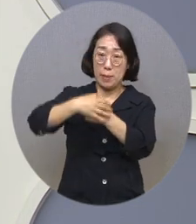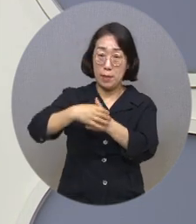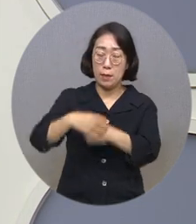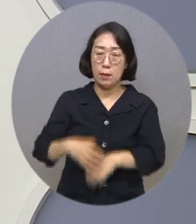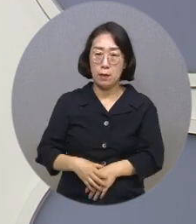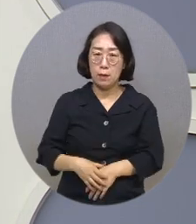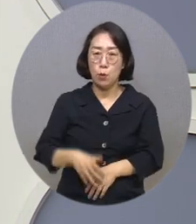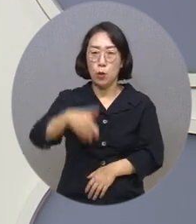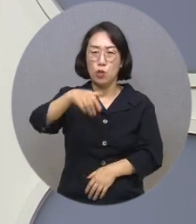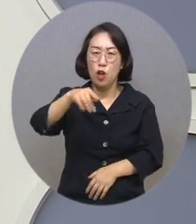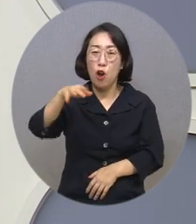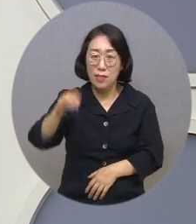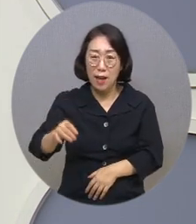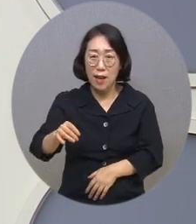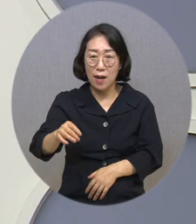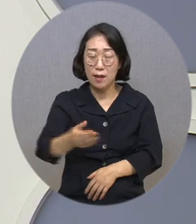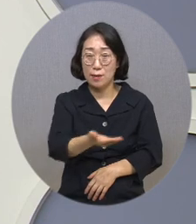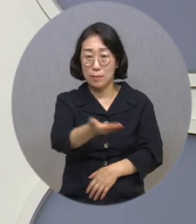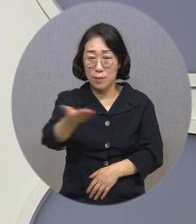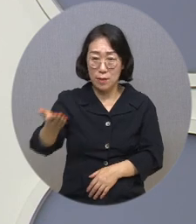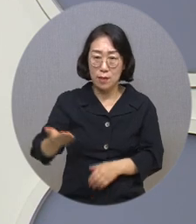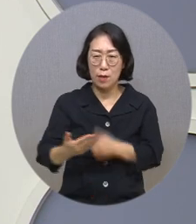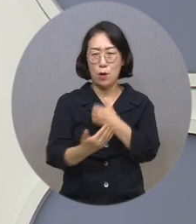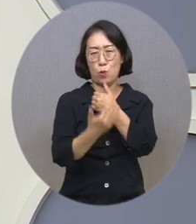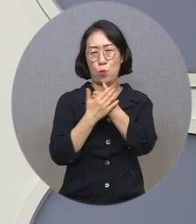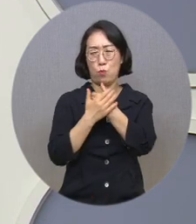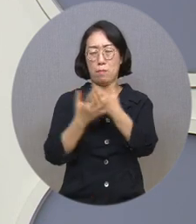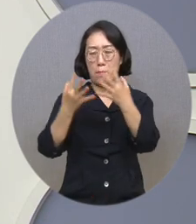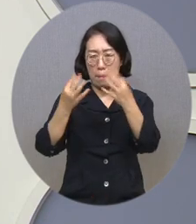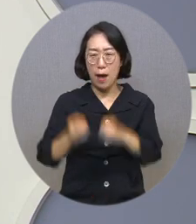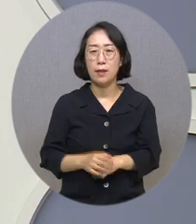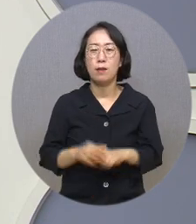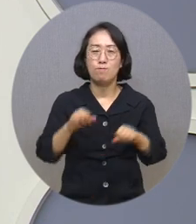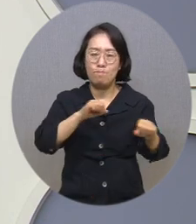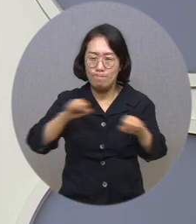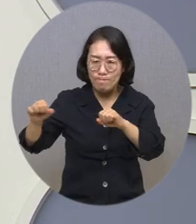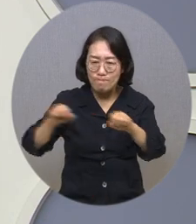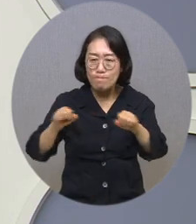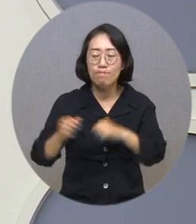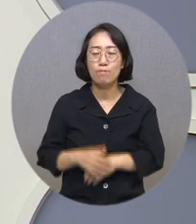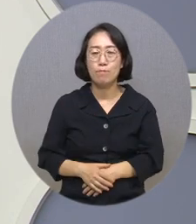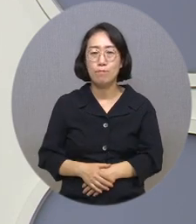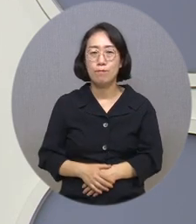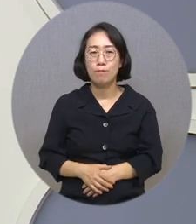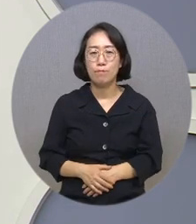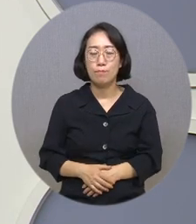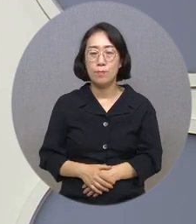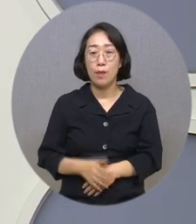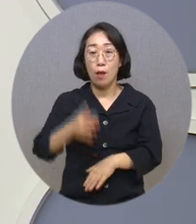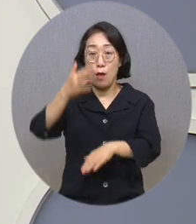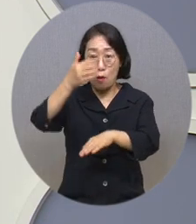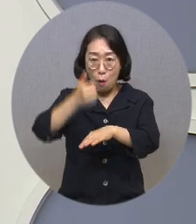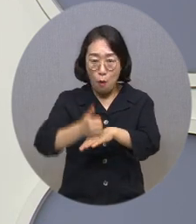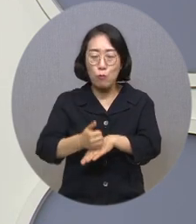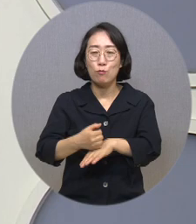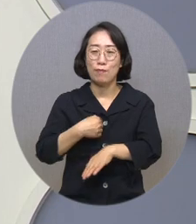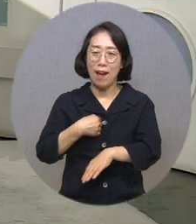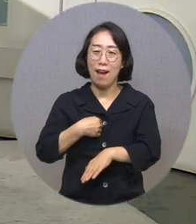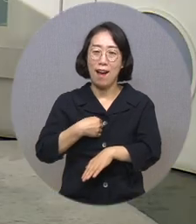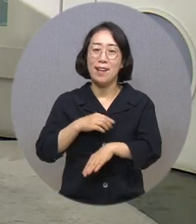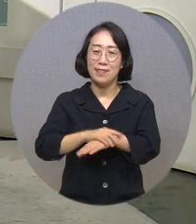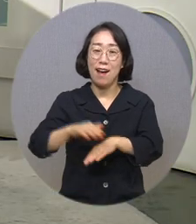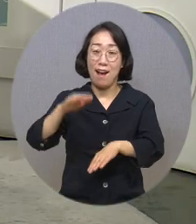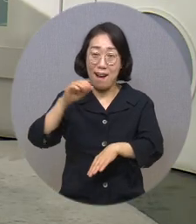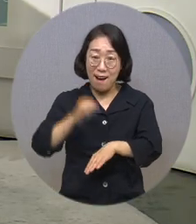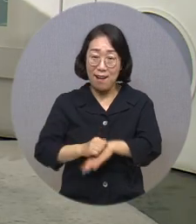처장님들이 많이 도와주셨습니다. 그리고 전임 총장님이 또 많이 네. 일을 하셨고 그래서 이제 그 대가는 제가 누린 건데 저 있을 때